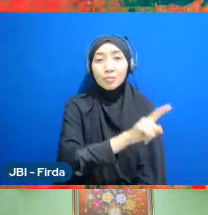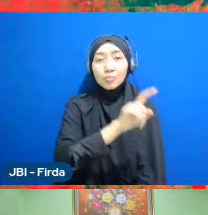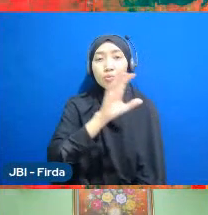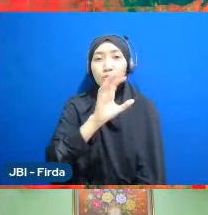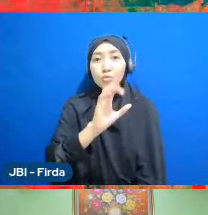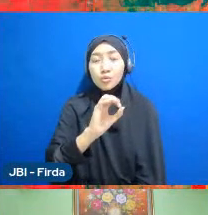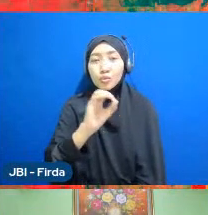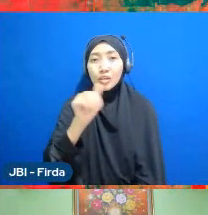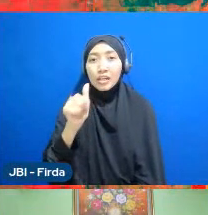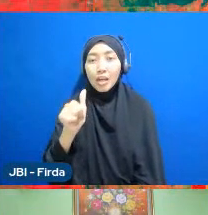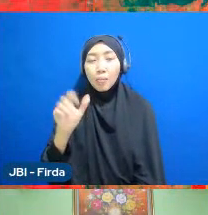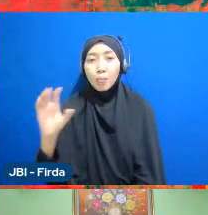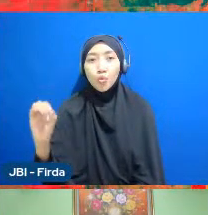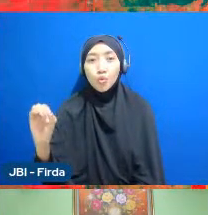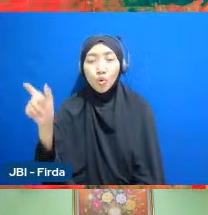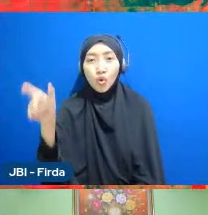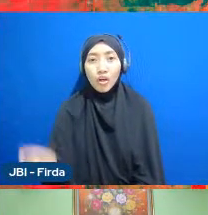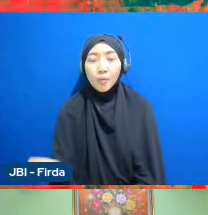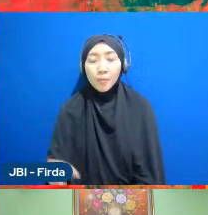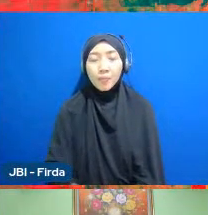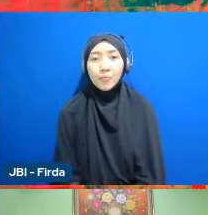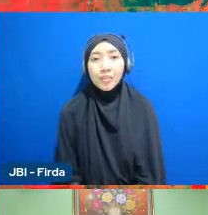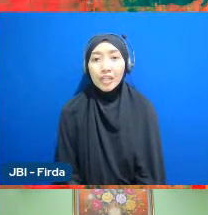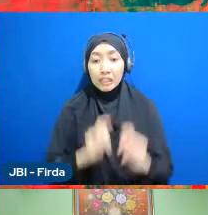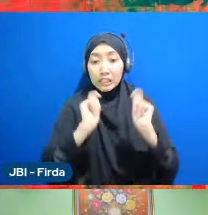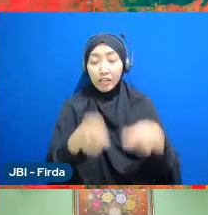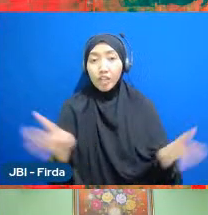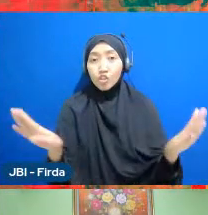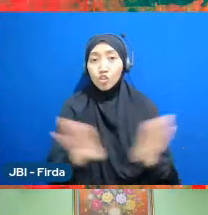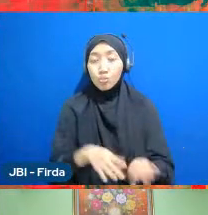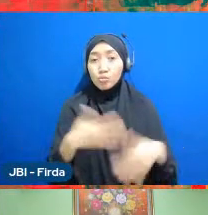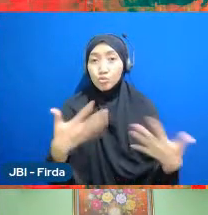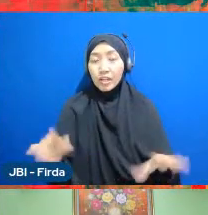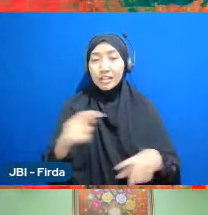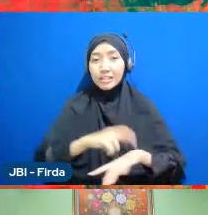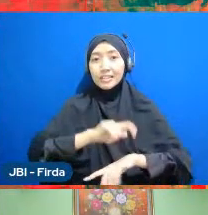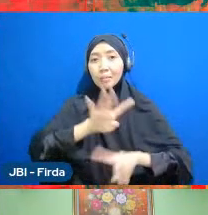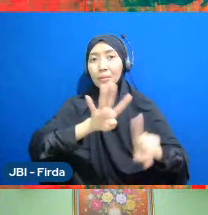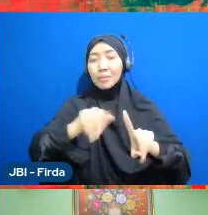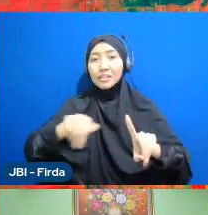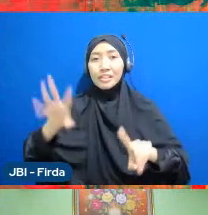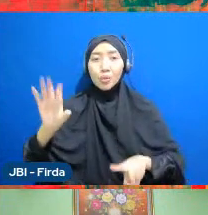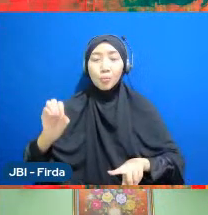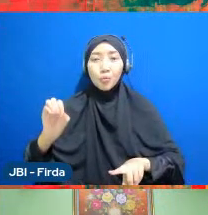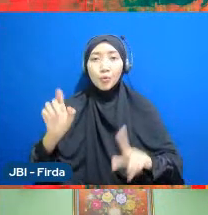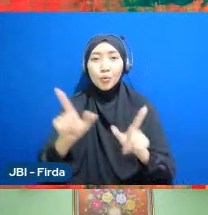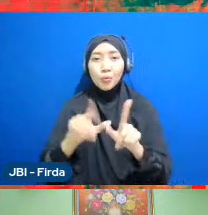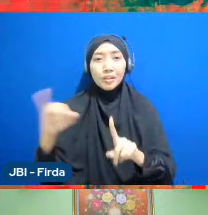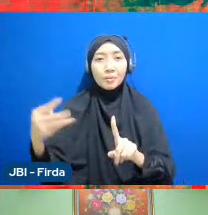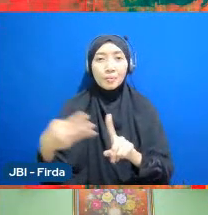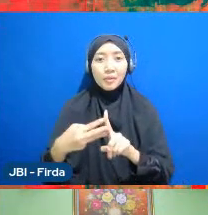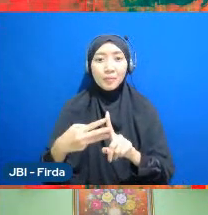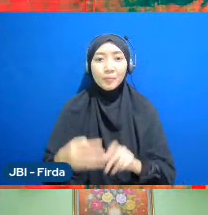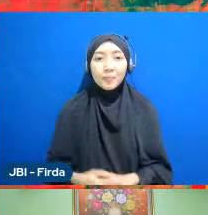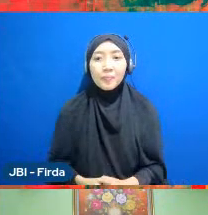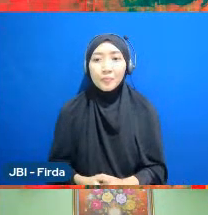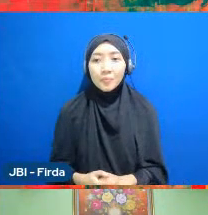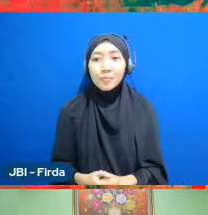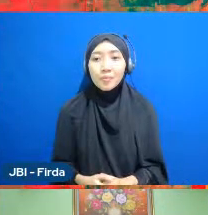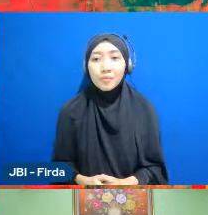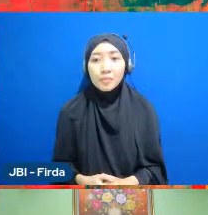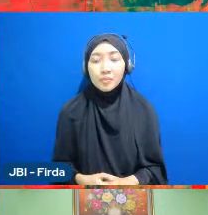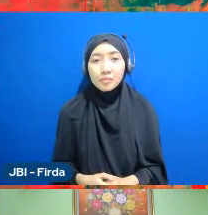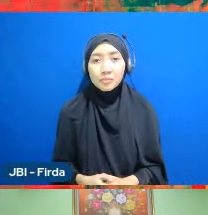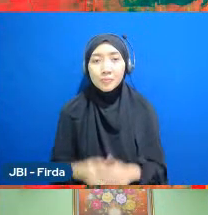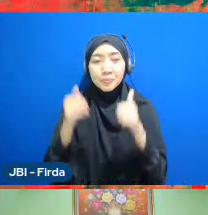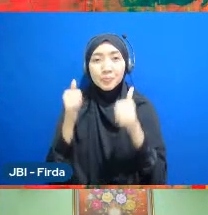1.069 orang. Dan registrasi sudah saya tutup pada pukul 14.30 waktu Indonesia bagian Barat.